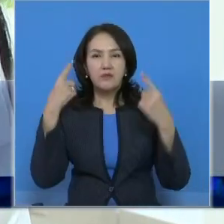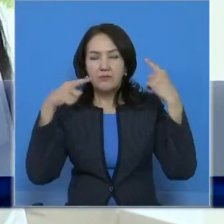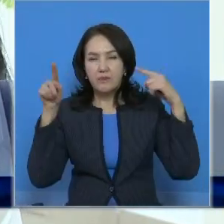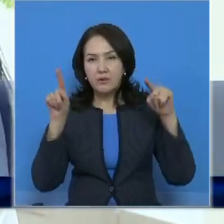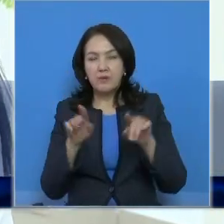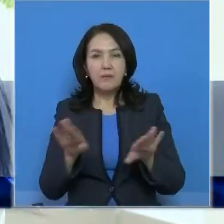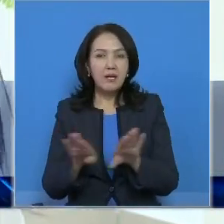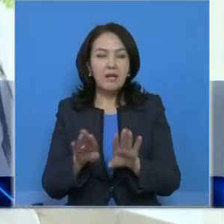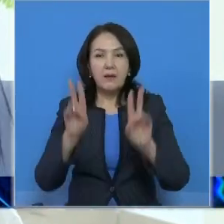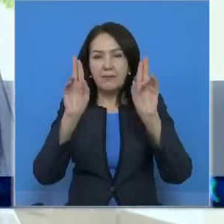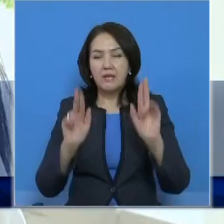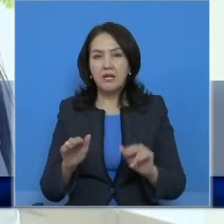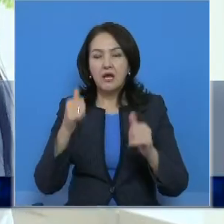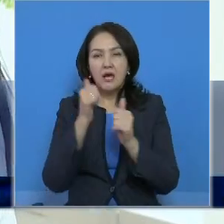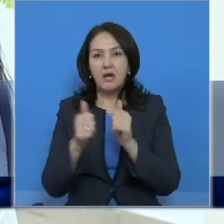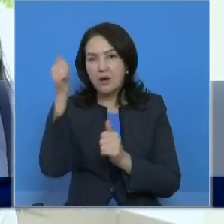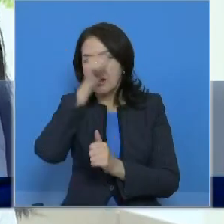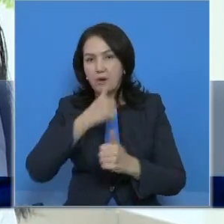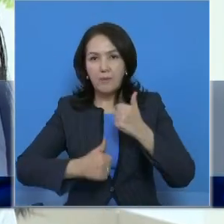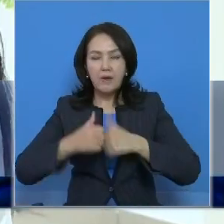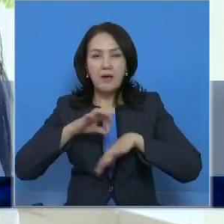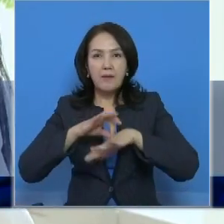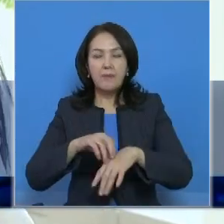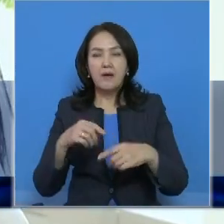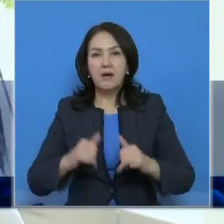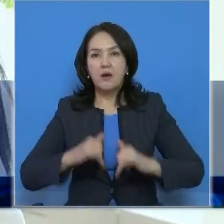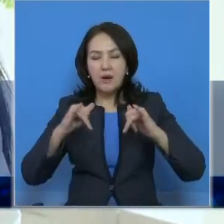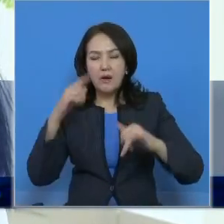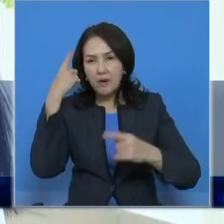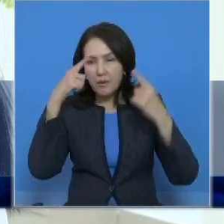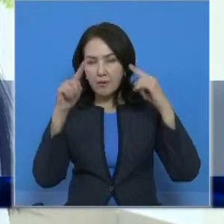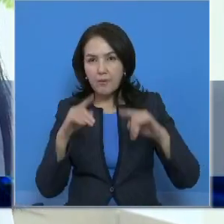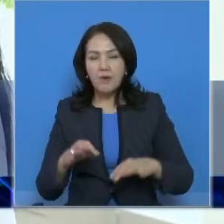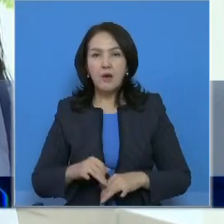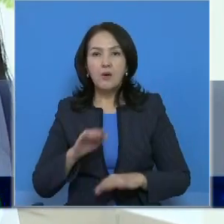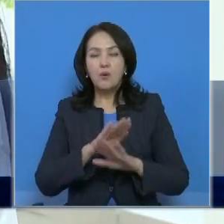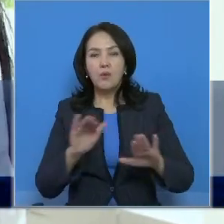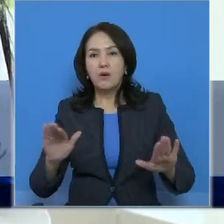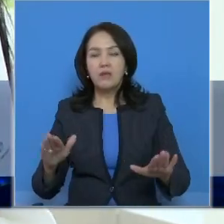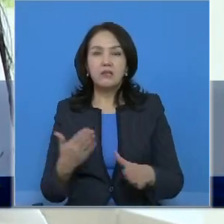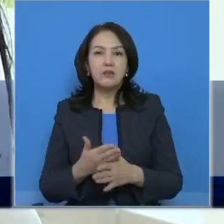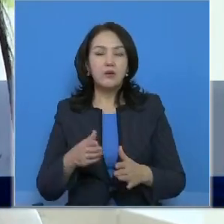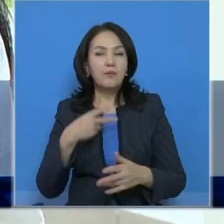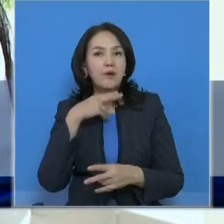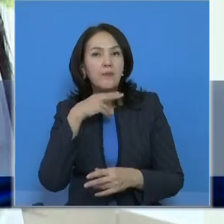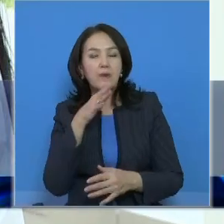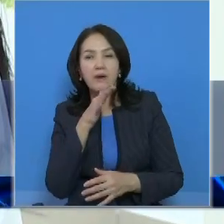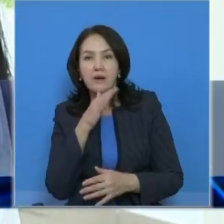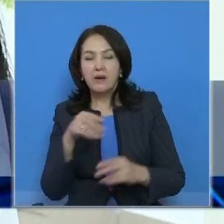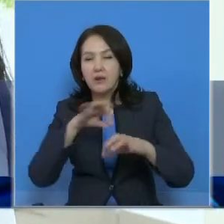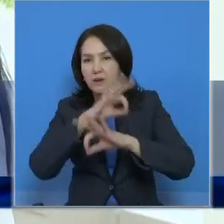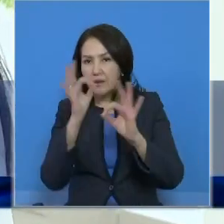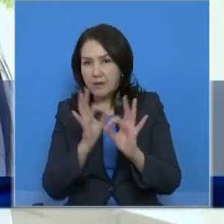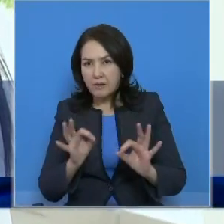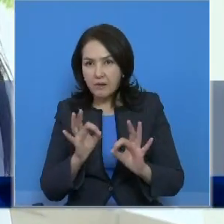творчества. Этот традиционный ежегодный конкурс проводится для развития творческого потенциала у детей, чтобы они уделяли время